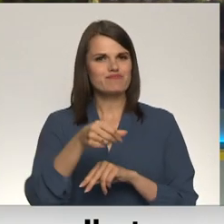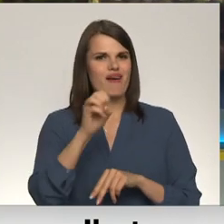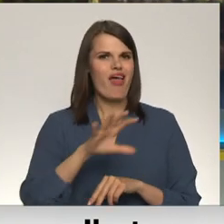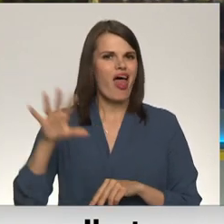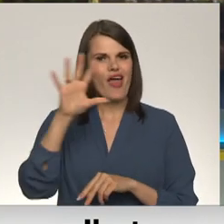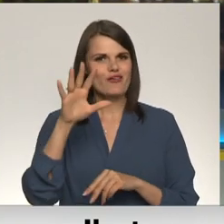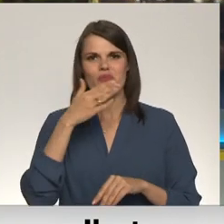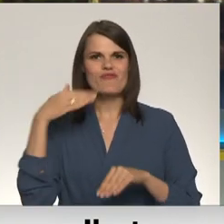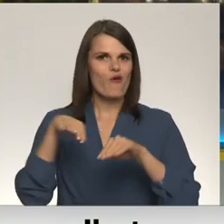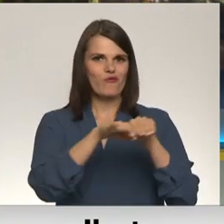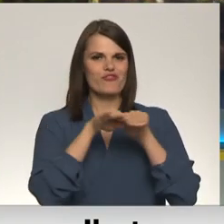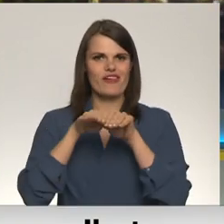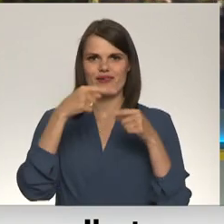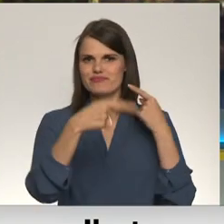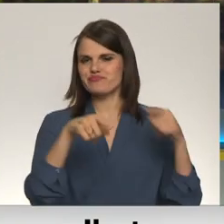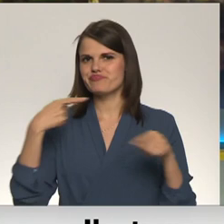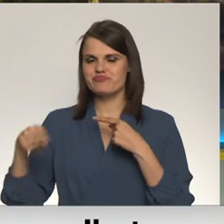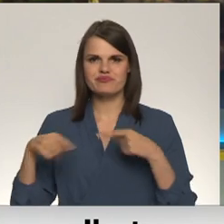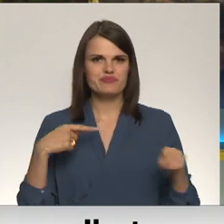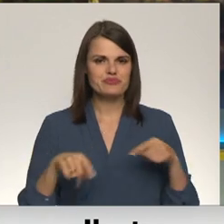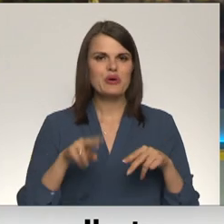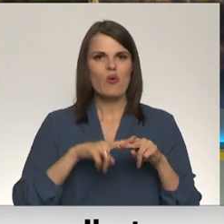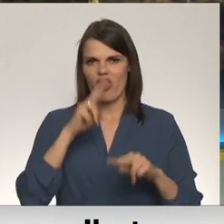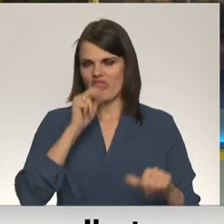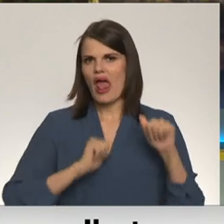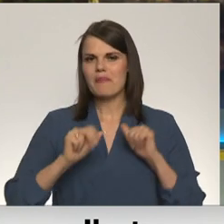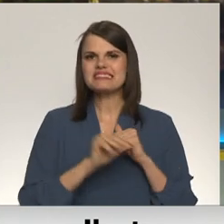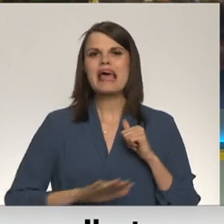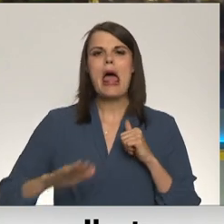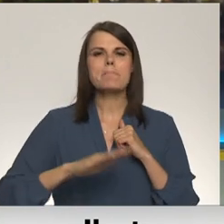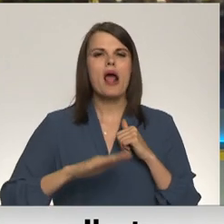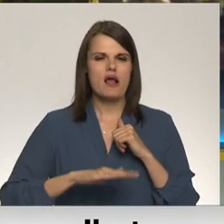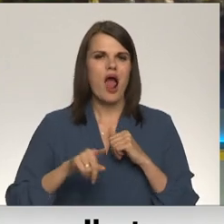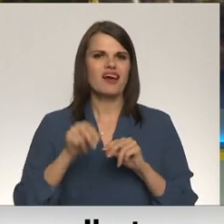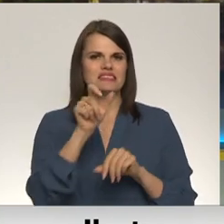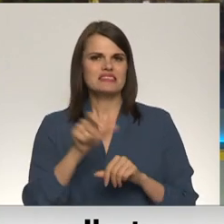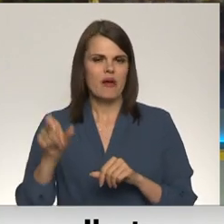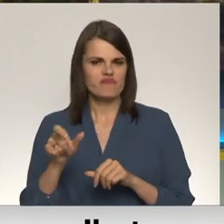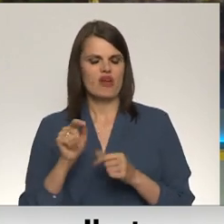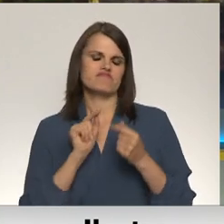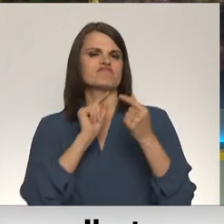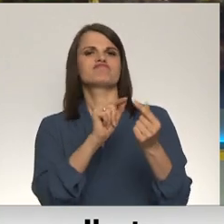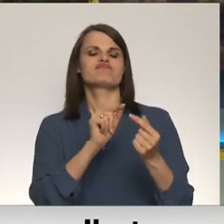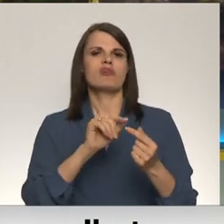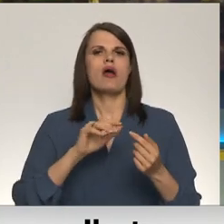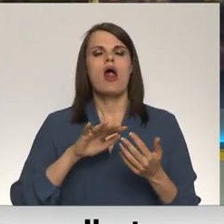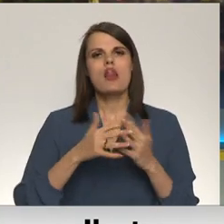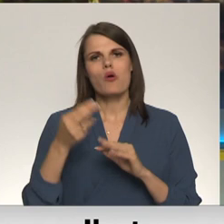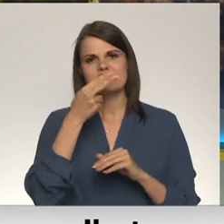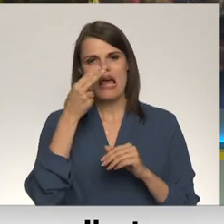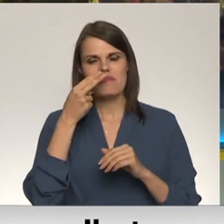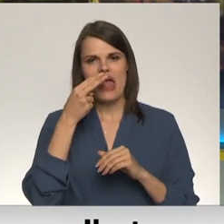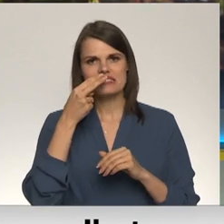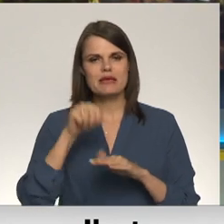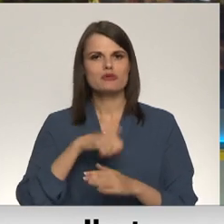un zaļā kursa ieviešana. Savu neapmierinātību zemgales zemnieki vakar izteica Eiropas komisijas lauksaimniecības komisāram, kurš darba